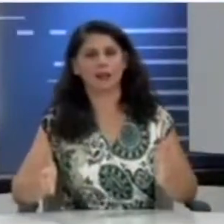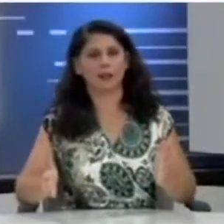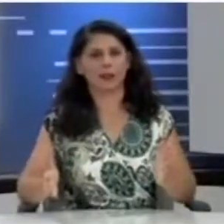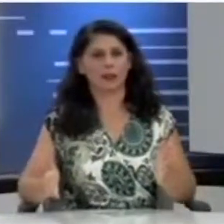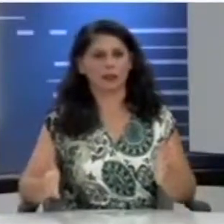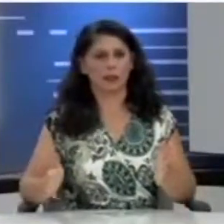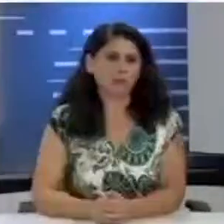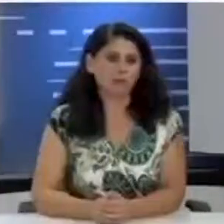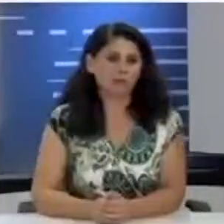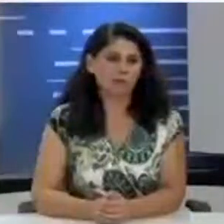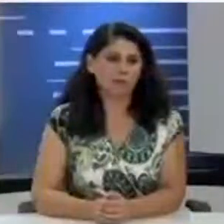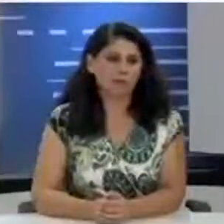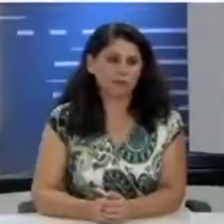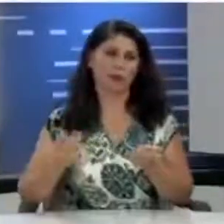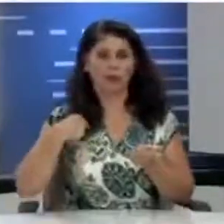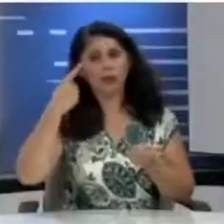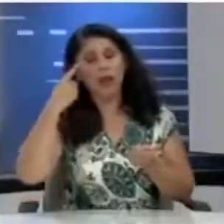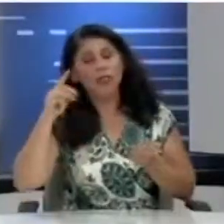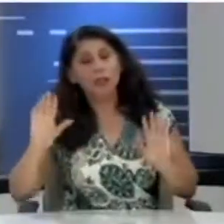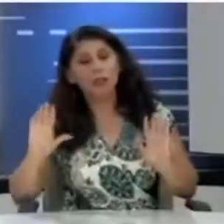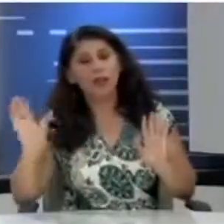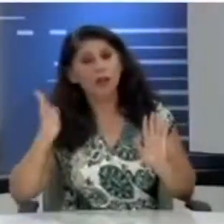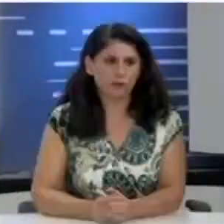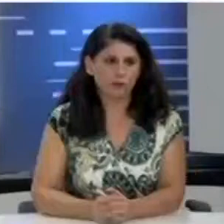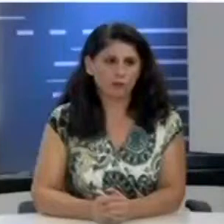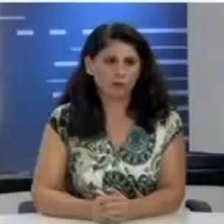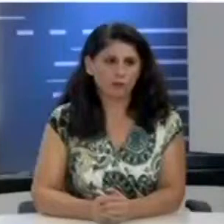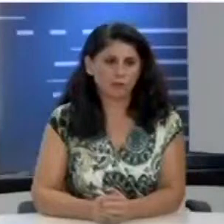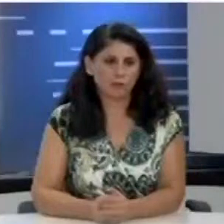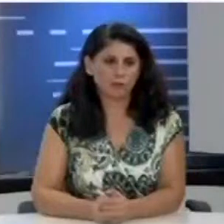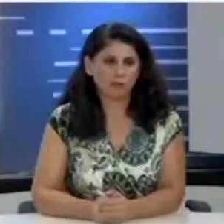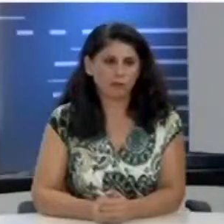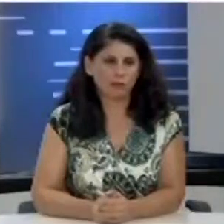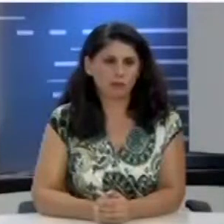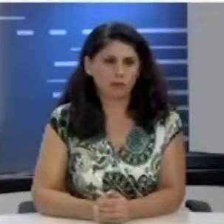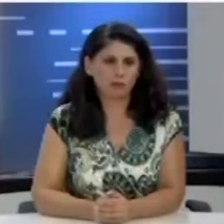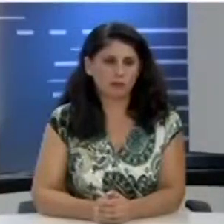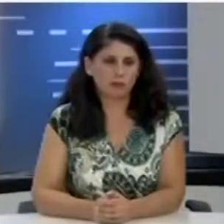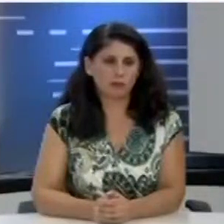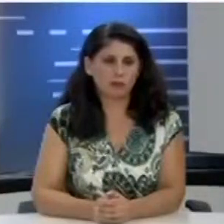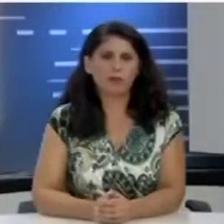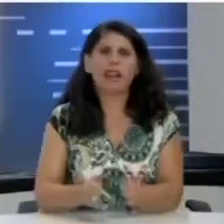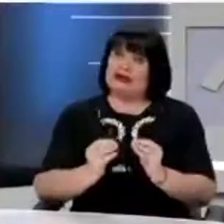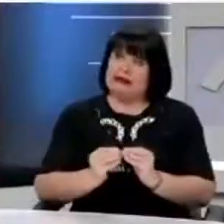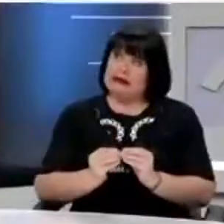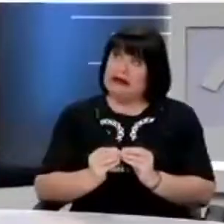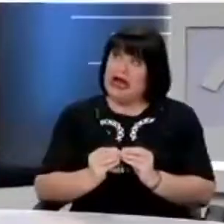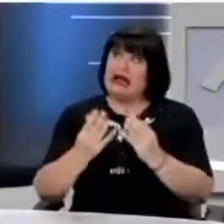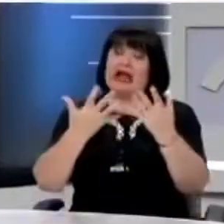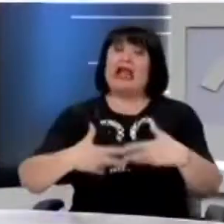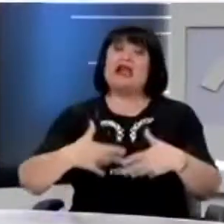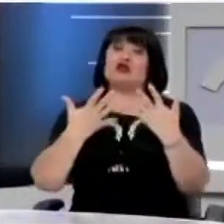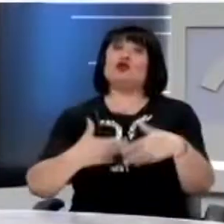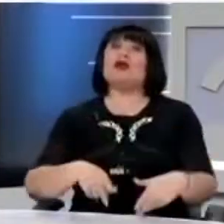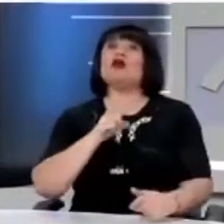Κόκκινο χτύπησε το πολιτικό θερμόμετρο καθώς το πρώτο μετά τις εκλογές της 7ης Ιουλίου κοινοβουλευτικό τετατέτ ανάμεσα